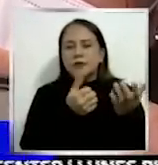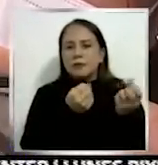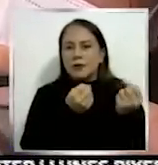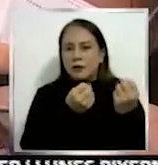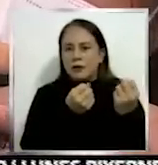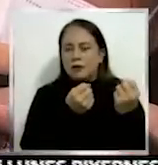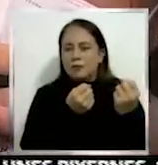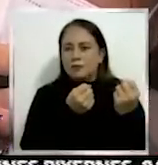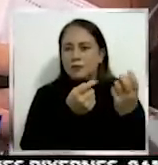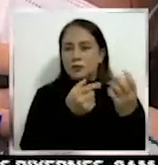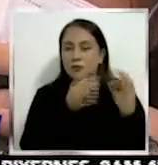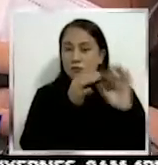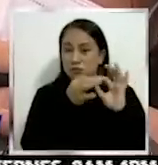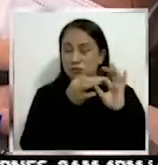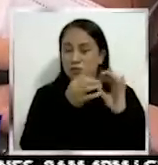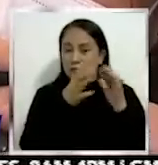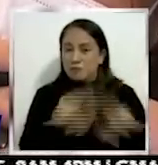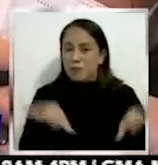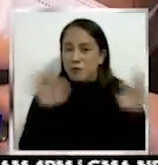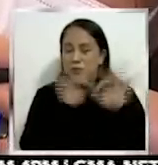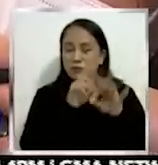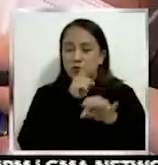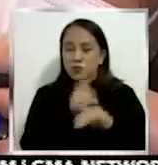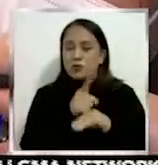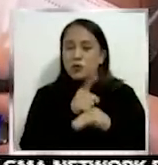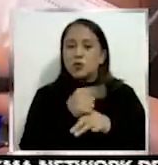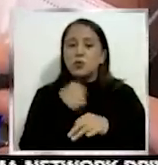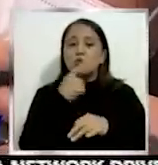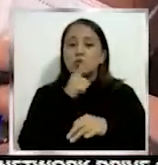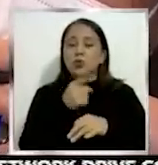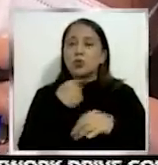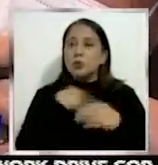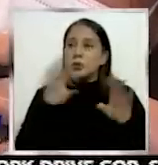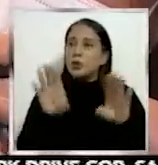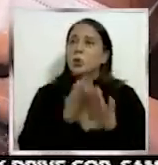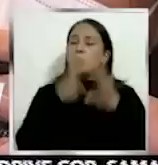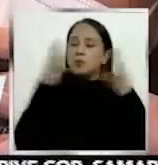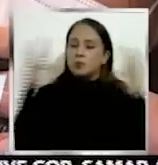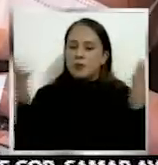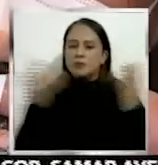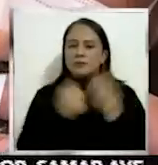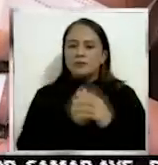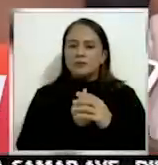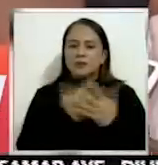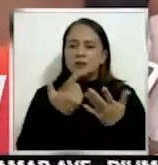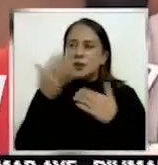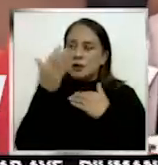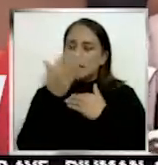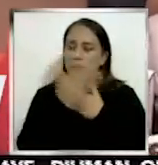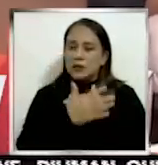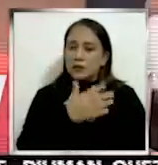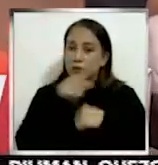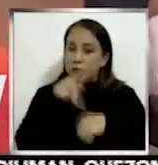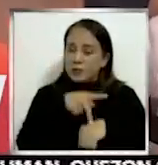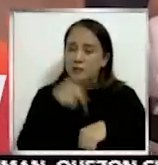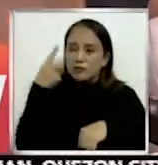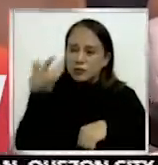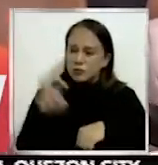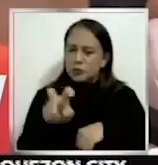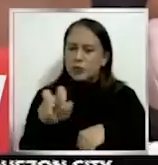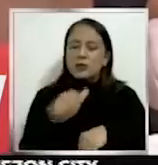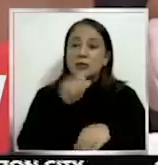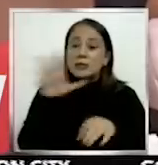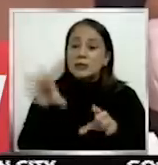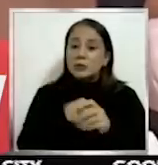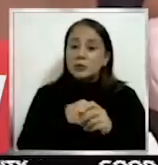components to ensure that we really truly open up the country to tourism. That also includes the